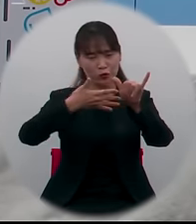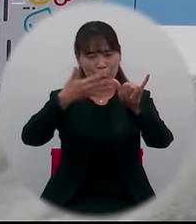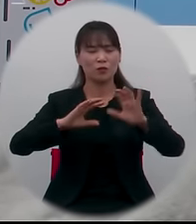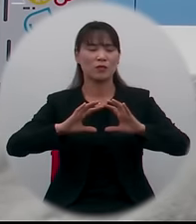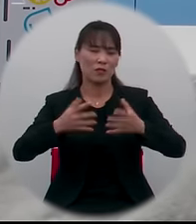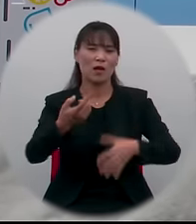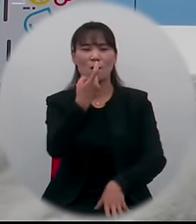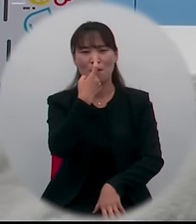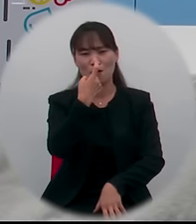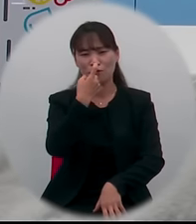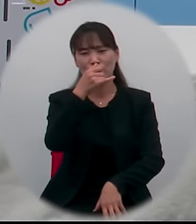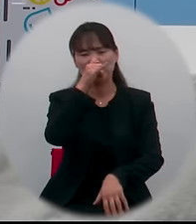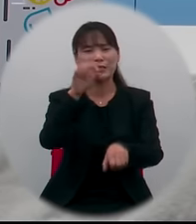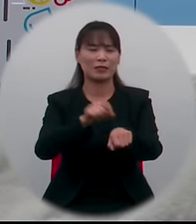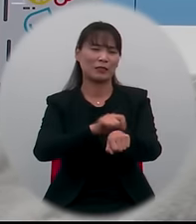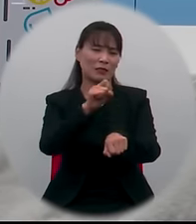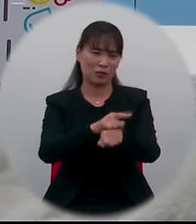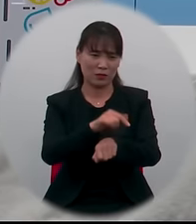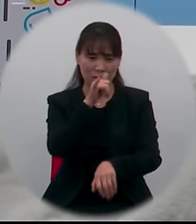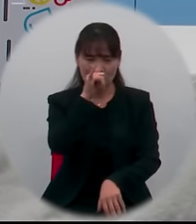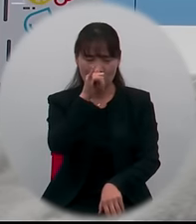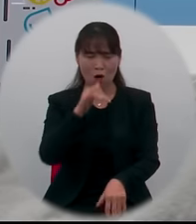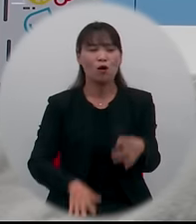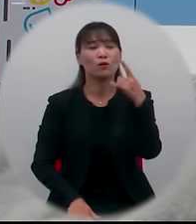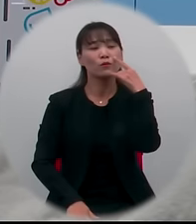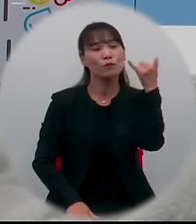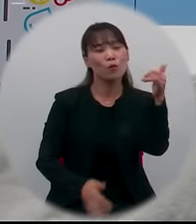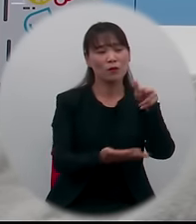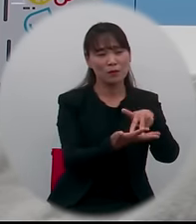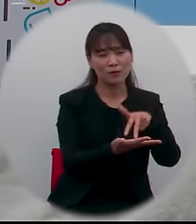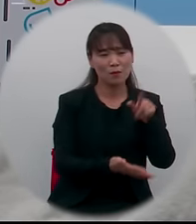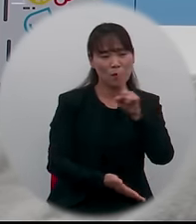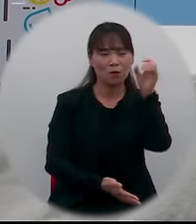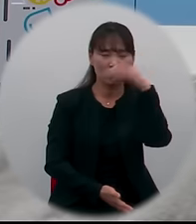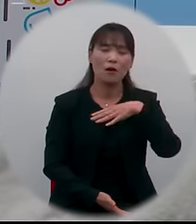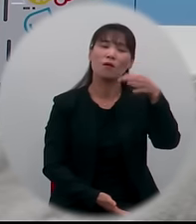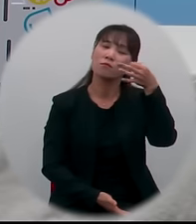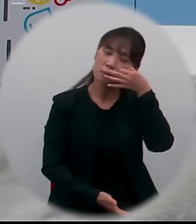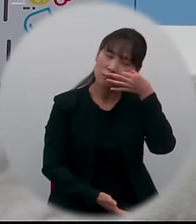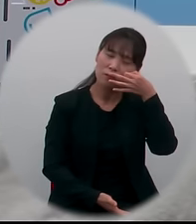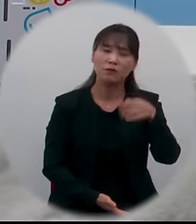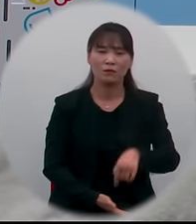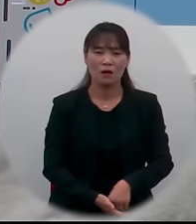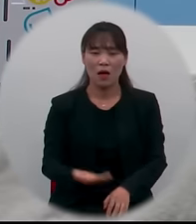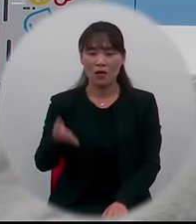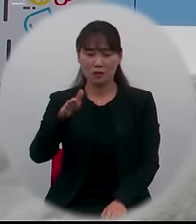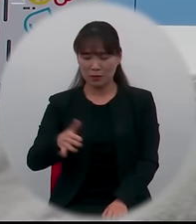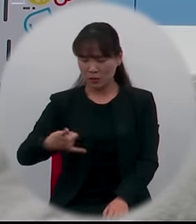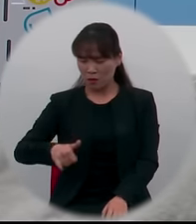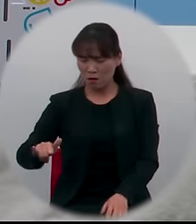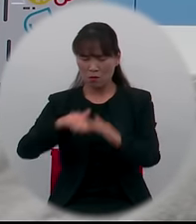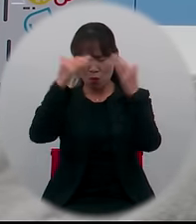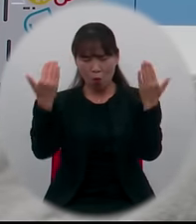친구들은 유튜브로 세상을 알아가는 세대의 특징을 가지고 있습니다 우리 부모님들은 유튜브 그냥 보시죠 예 우리